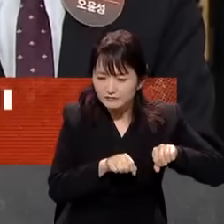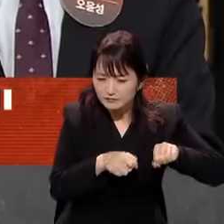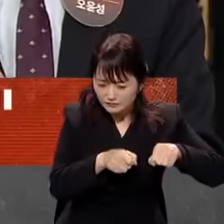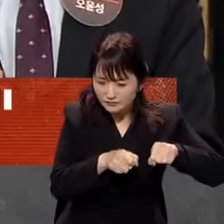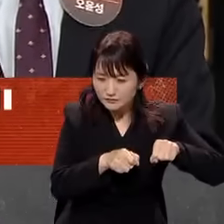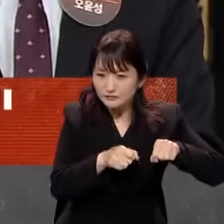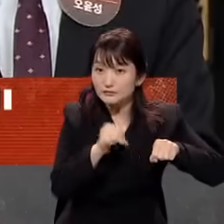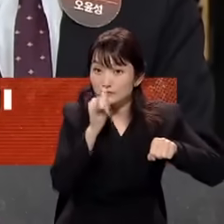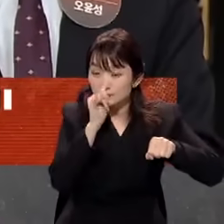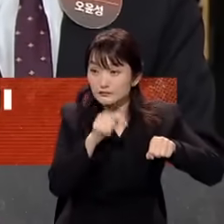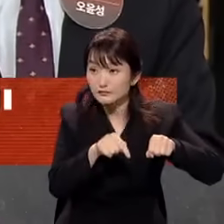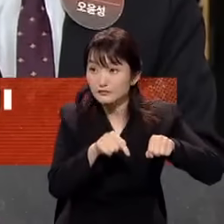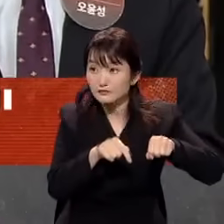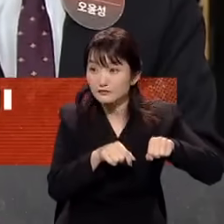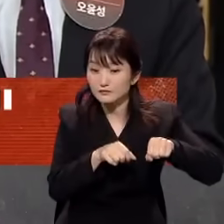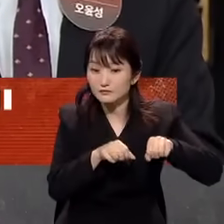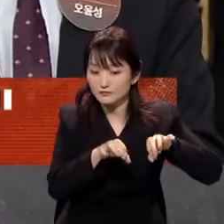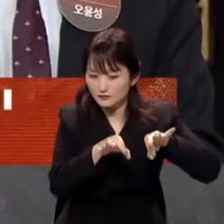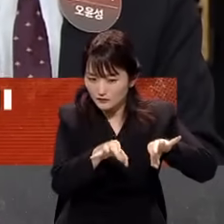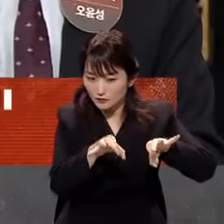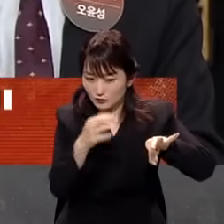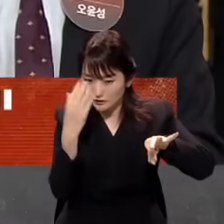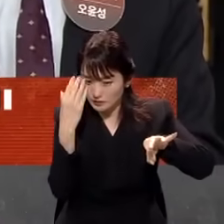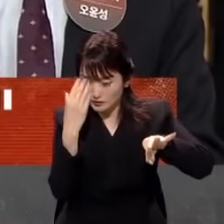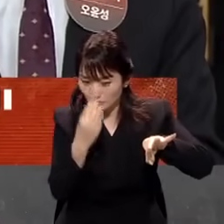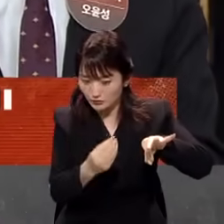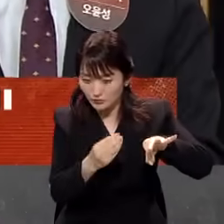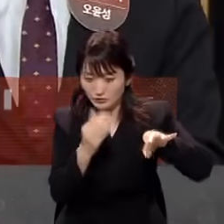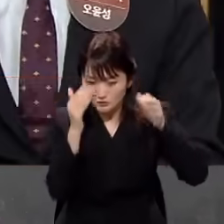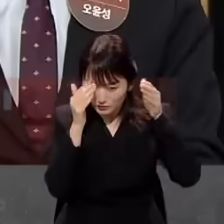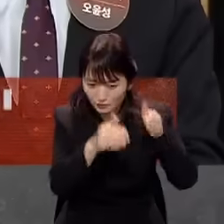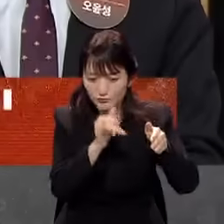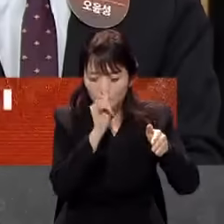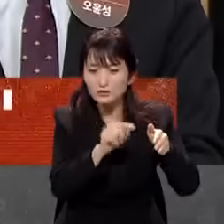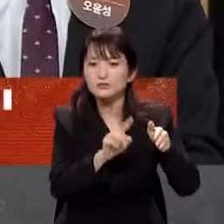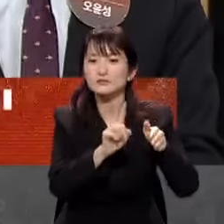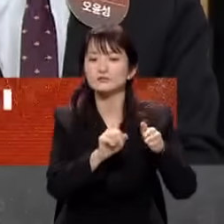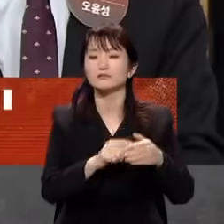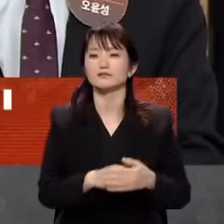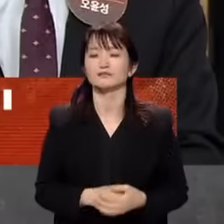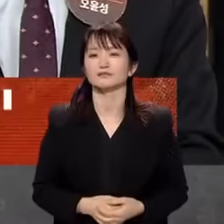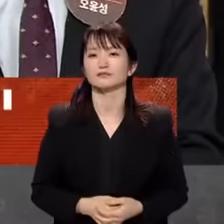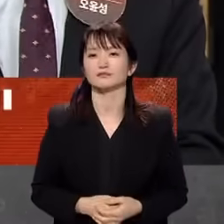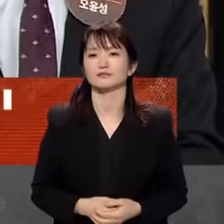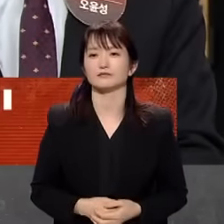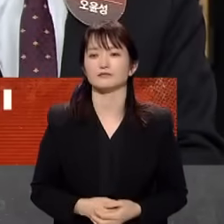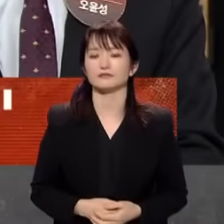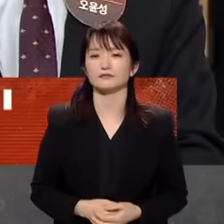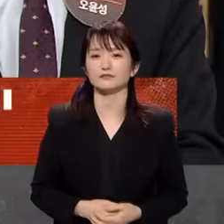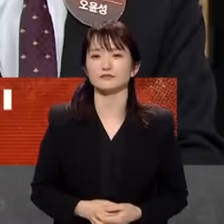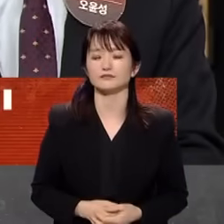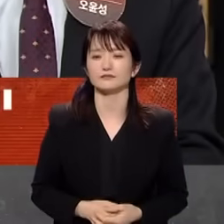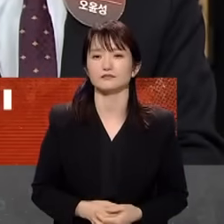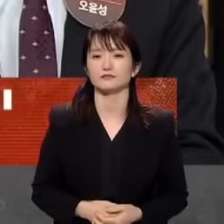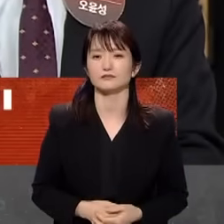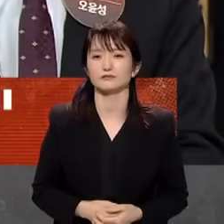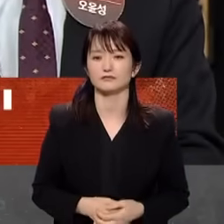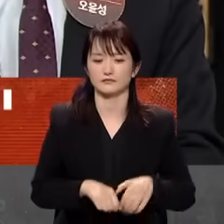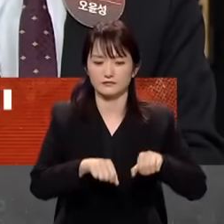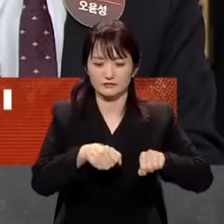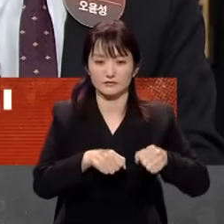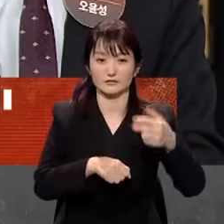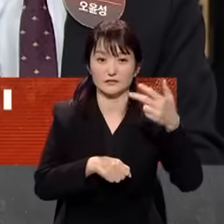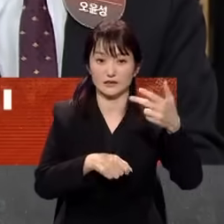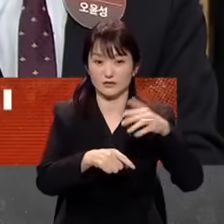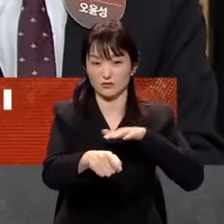이제 방점이 자꾸 오토바이에 찍히고 있습니다. 그래서 왜 그러냐면 이 사람이 7대의 오토바이를